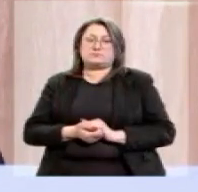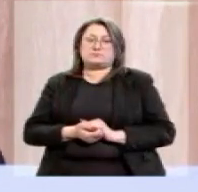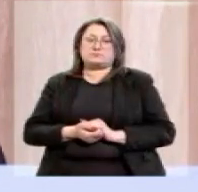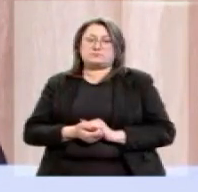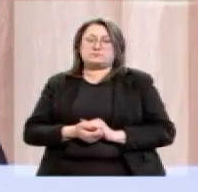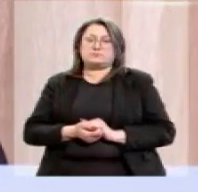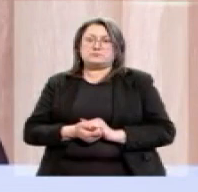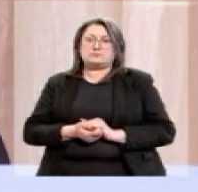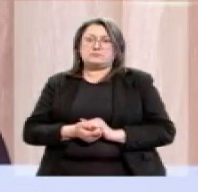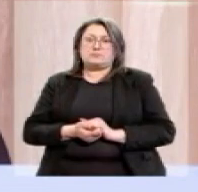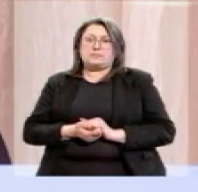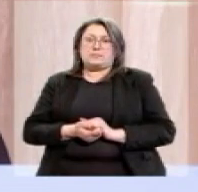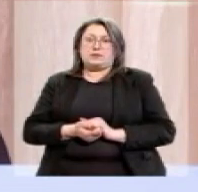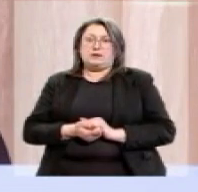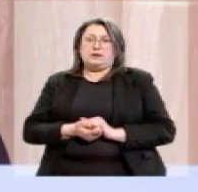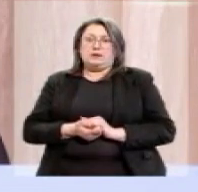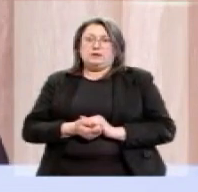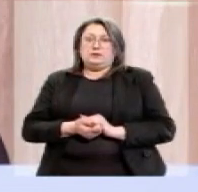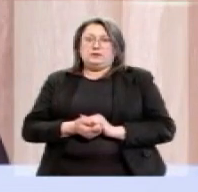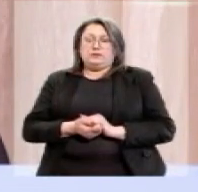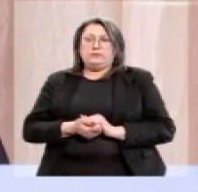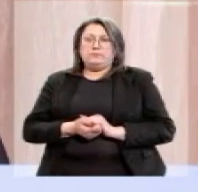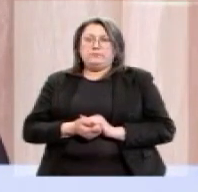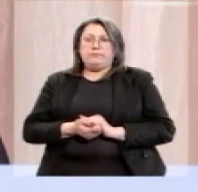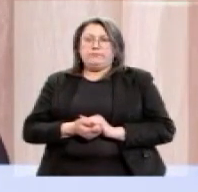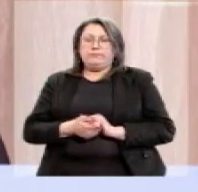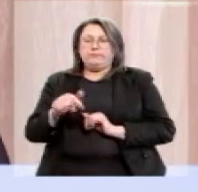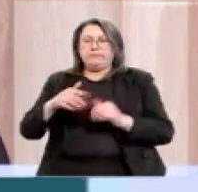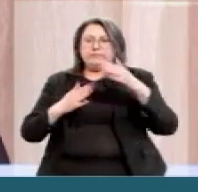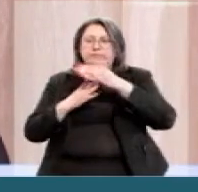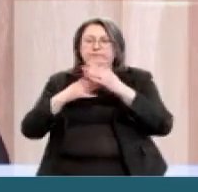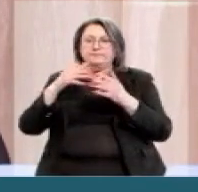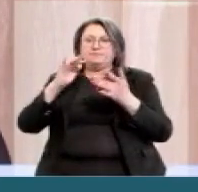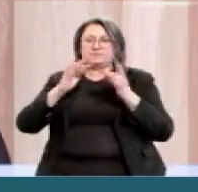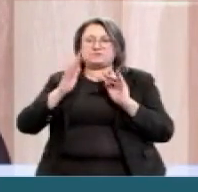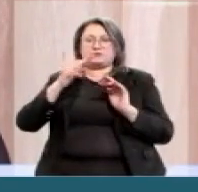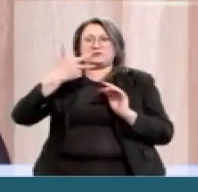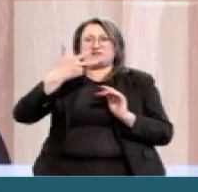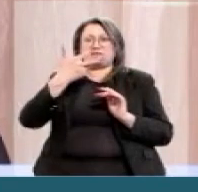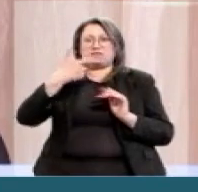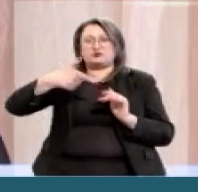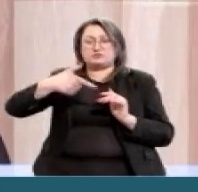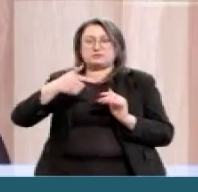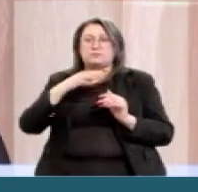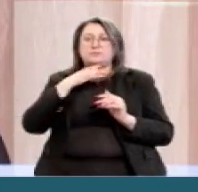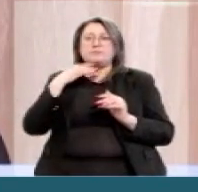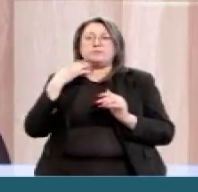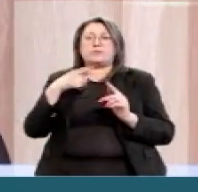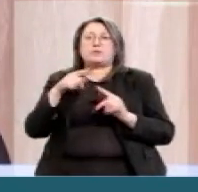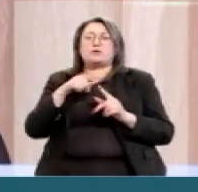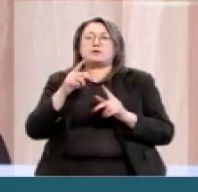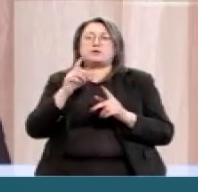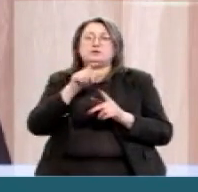ұстайды. Тұрғындардың көбісі байланыс жылдамдығын арттыру үшін ретрансляторларды іске қосқан. Ол әр үйде бар. Оларды